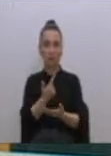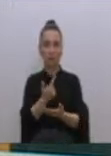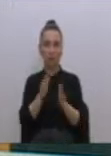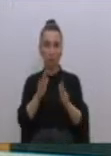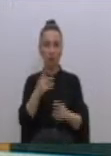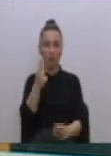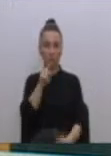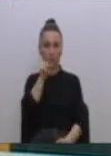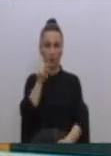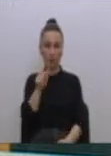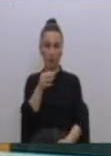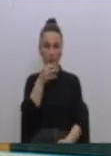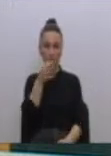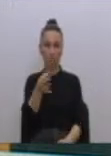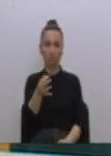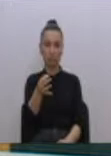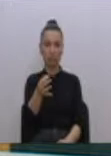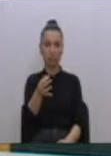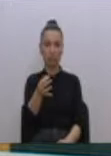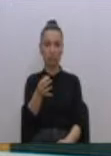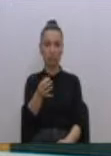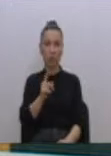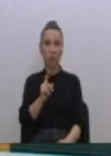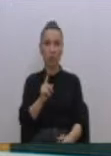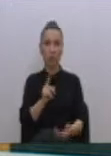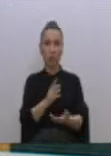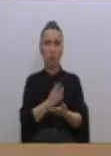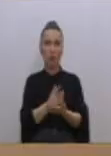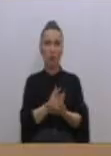ერთი კითხვით შემოვიფარგლო, რომელზეც